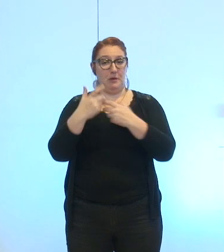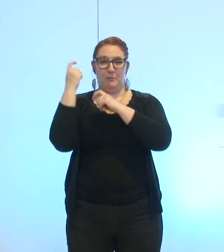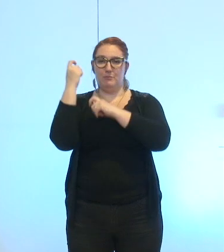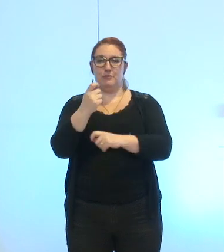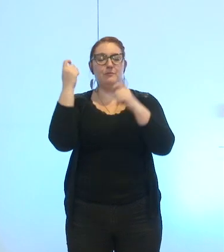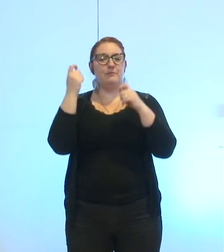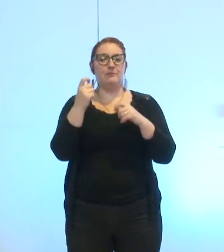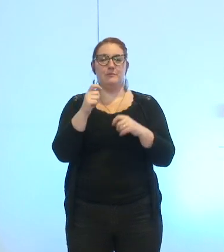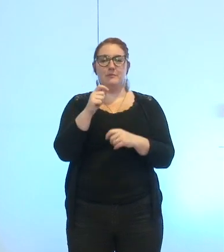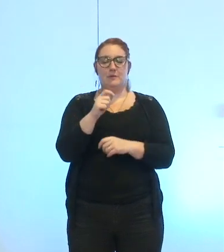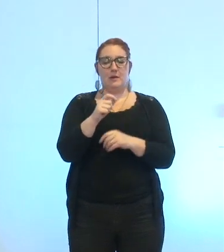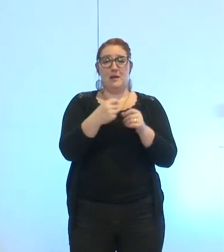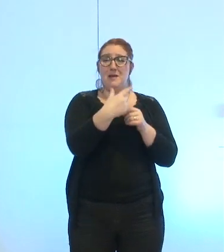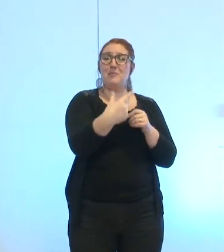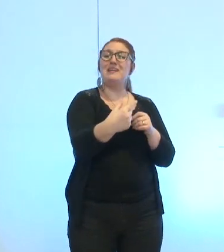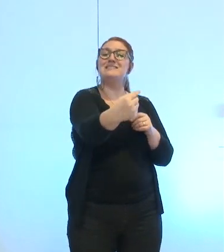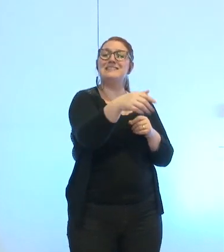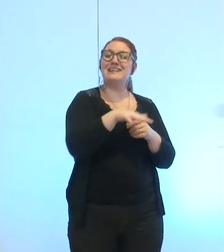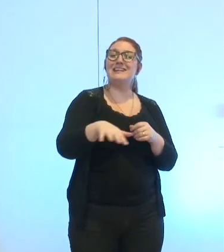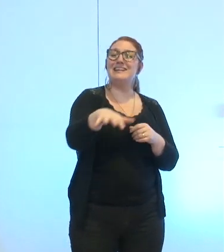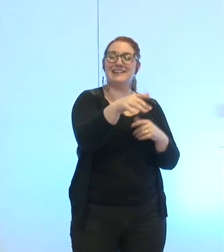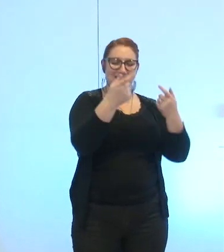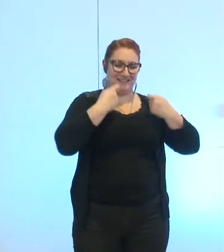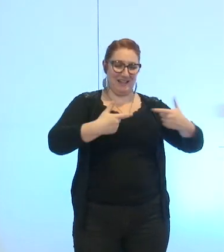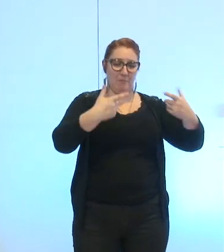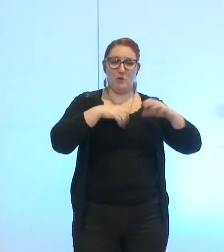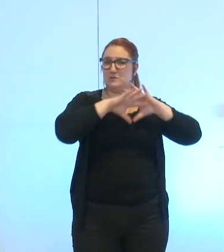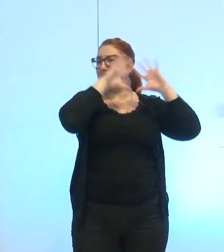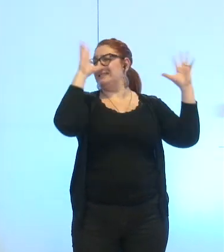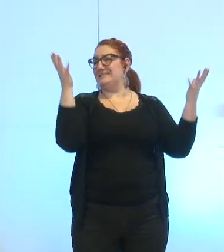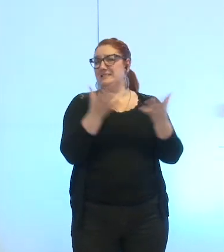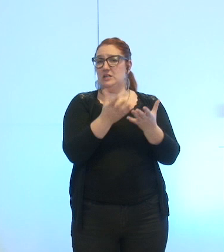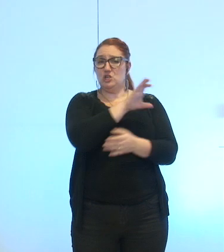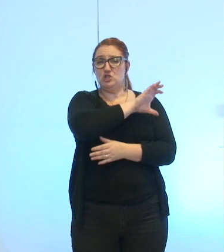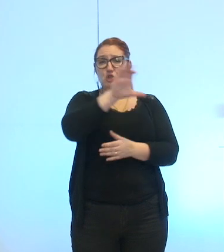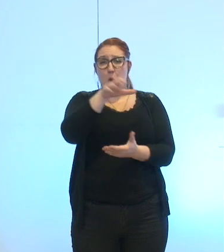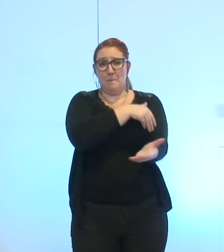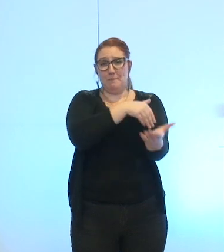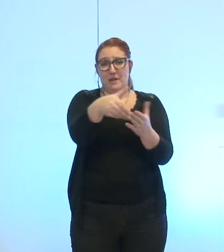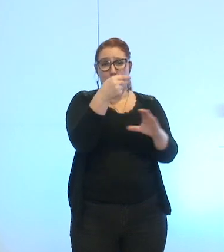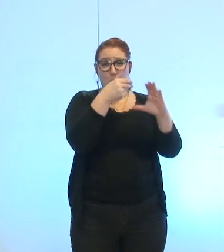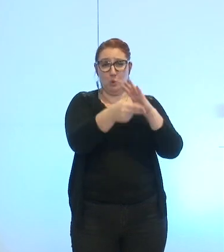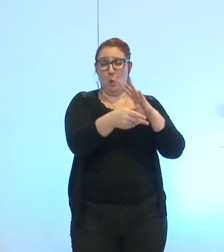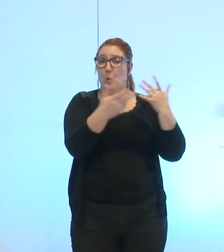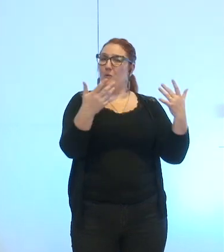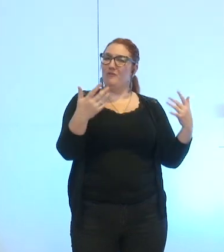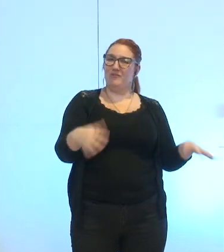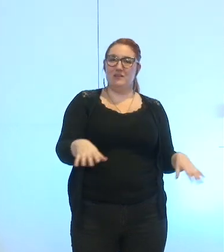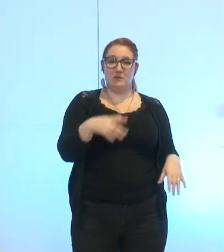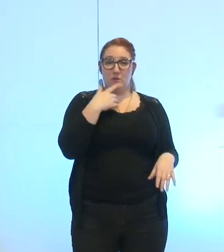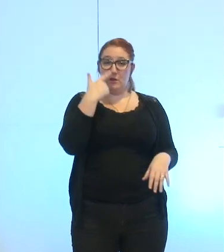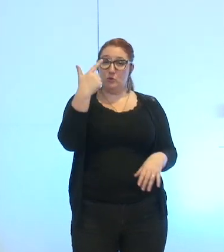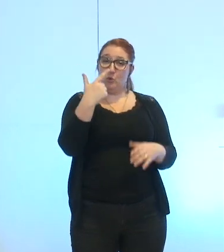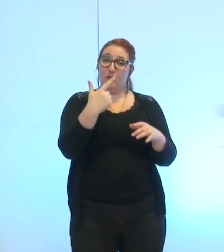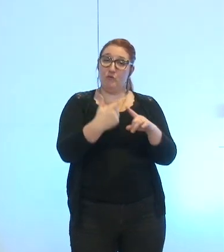Zac presquil est aujourd'hui estimée à plus de 100 millions d'euros soit deux fois la taxe d'habitation